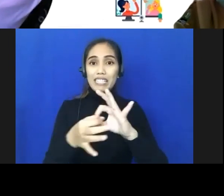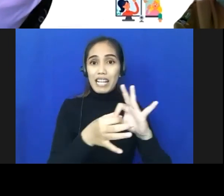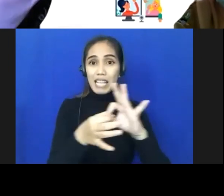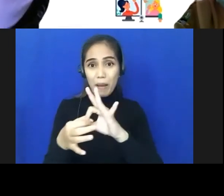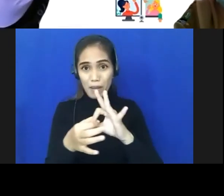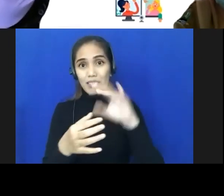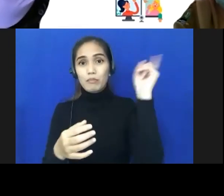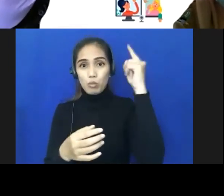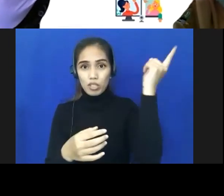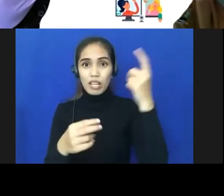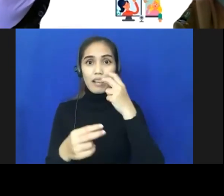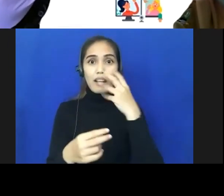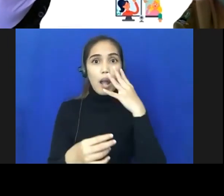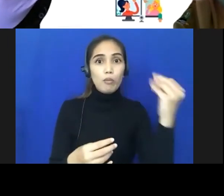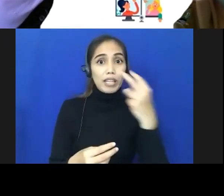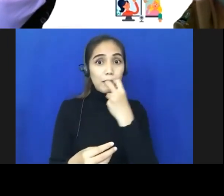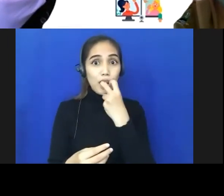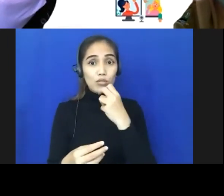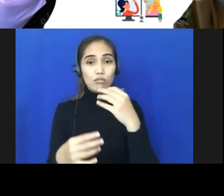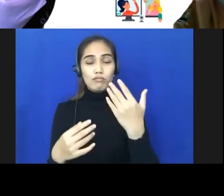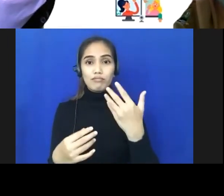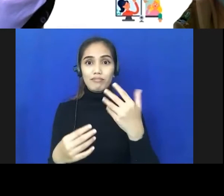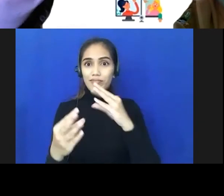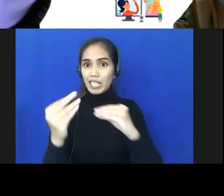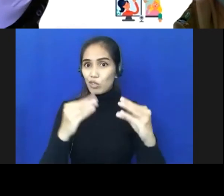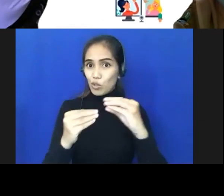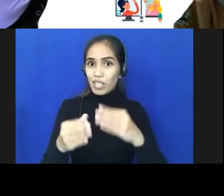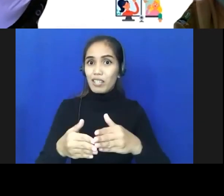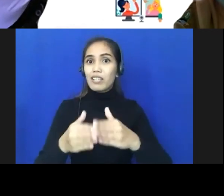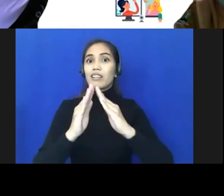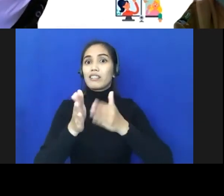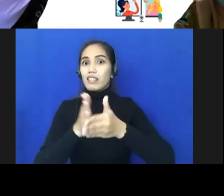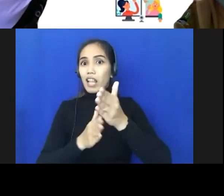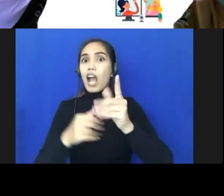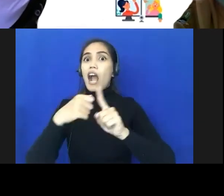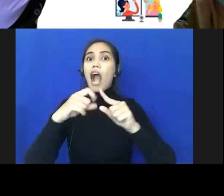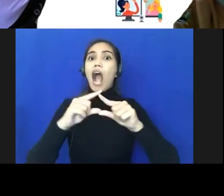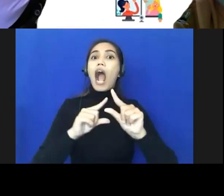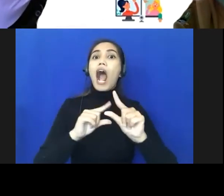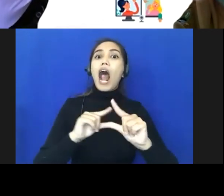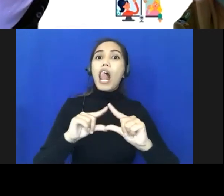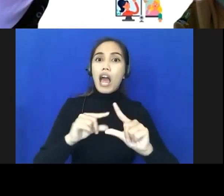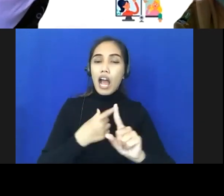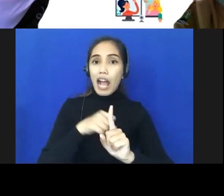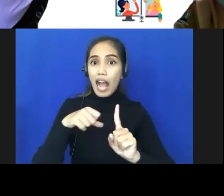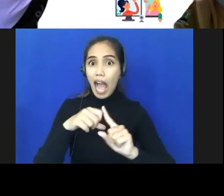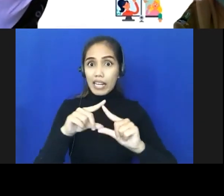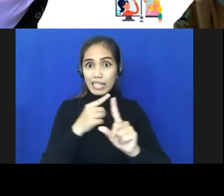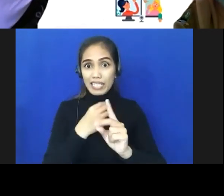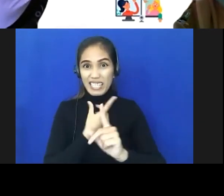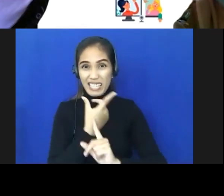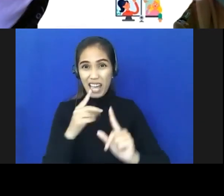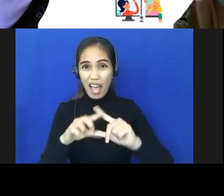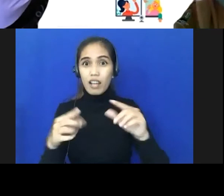Kabupaten Bandung sehingga terselenggara Kalakarya di Kabupaten Bandung yang mana 21